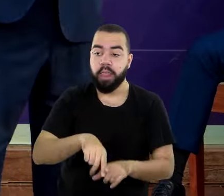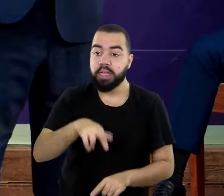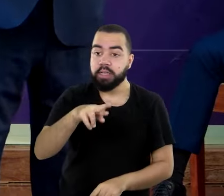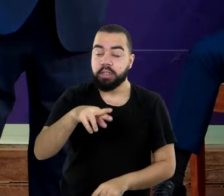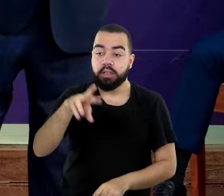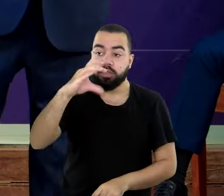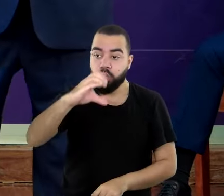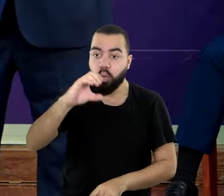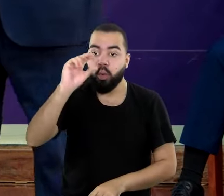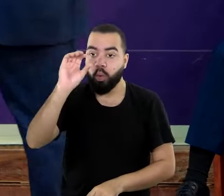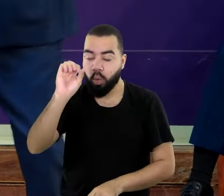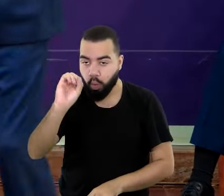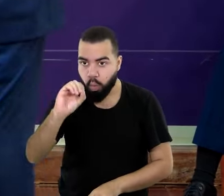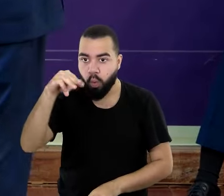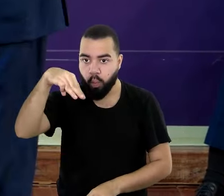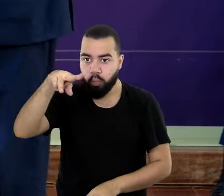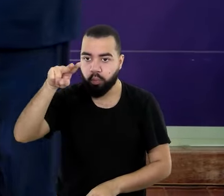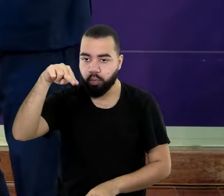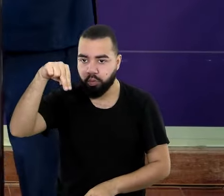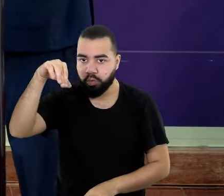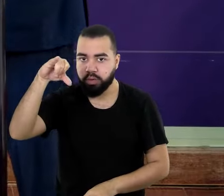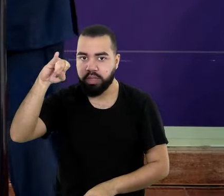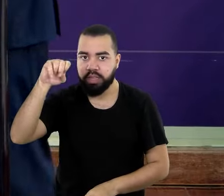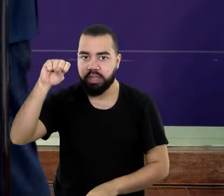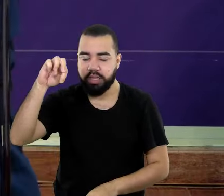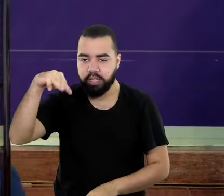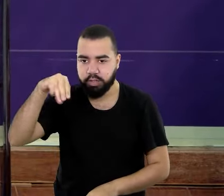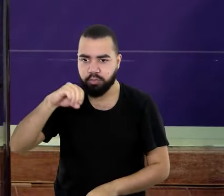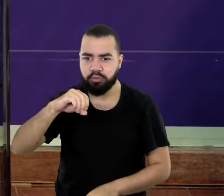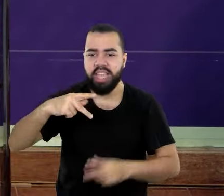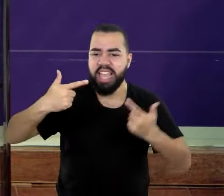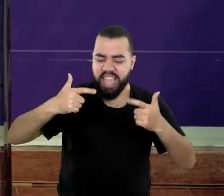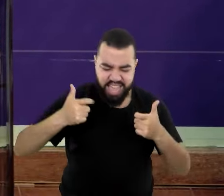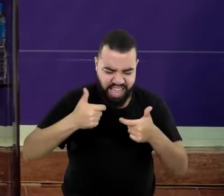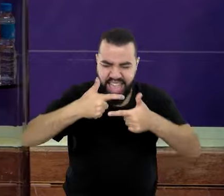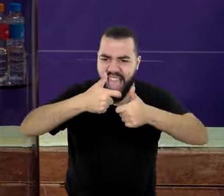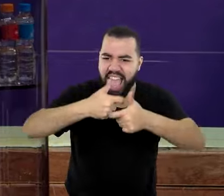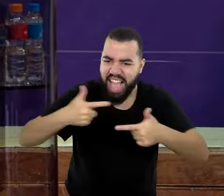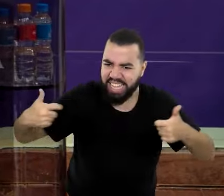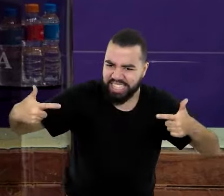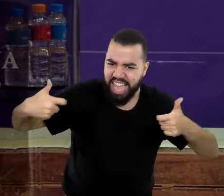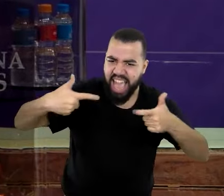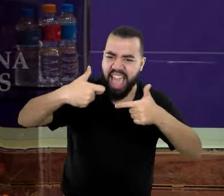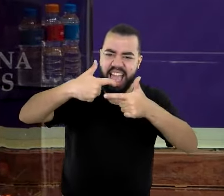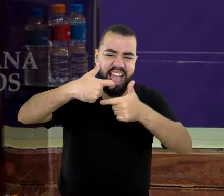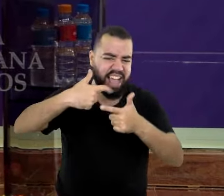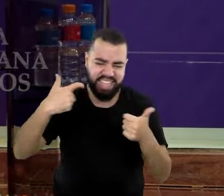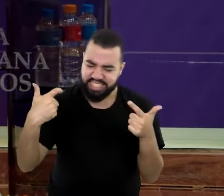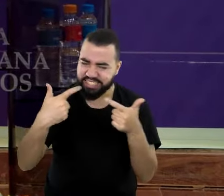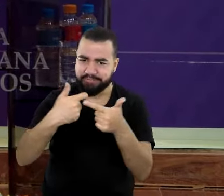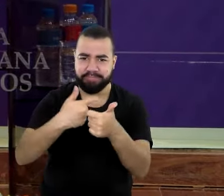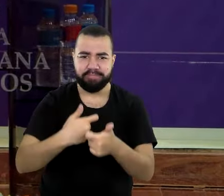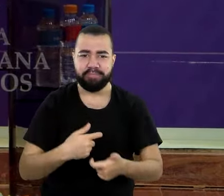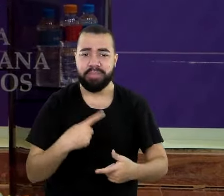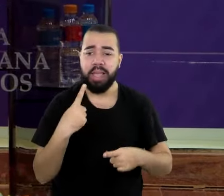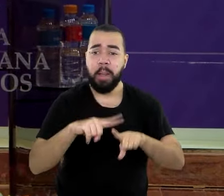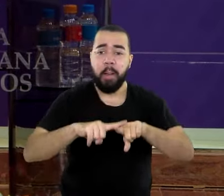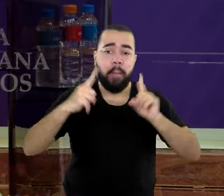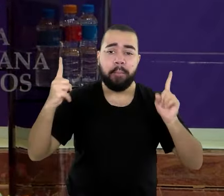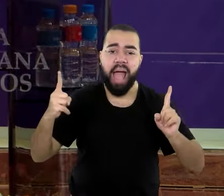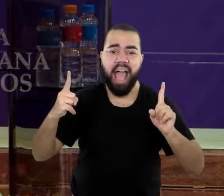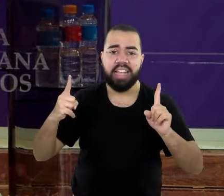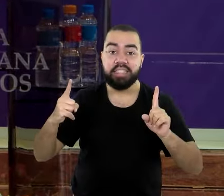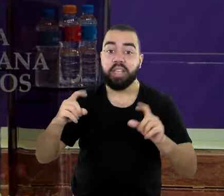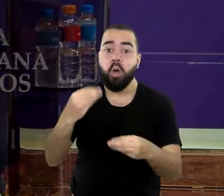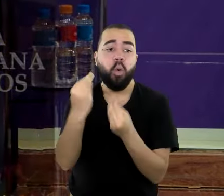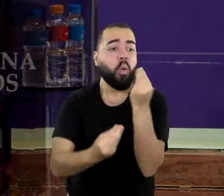참혹한 전쟁을 경험한 나라입니다. E é um país que passava por guerras e guerras. 그런데 어떻게 교회가 부흥될 수 있었겠습니까? Mas como em meio de tudo isso a